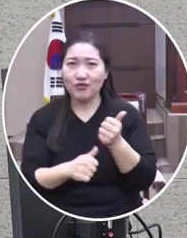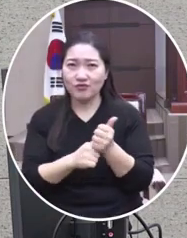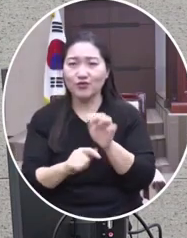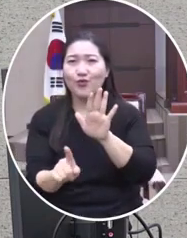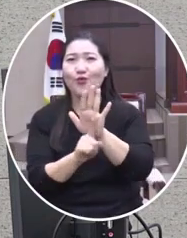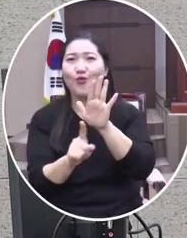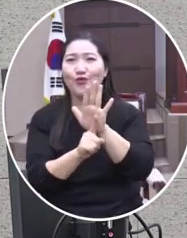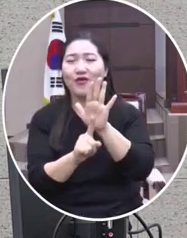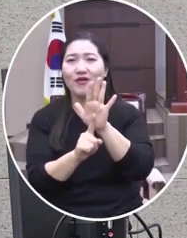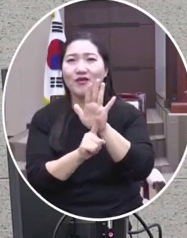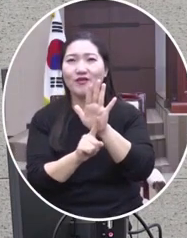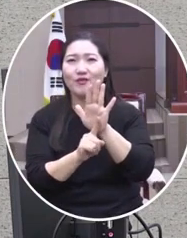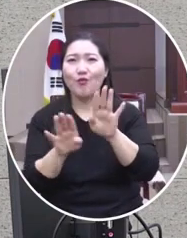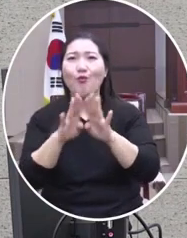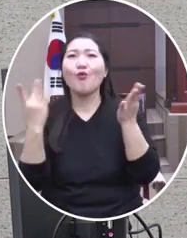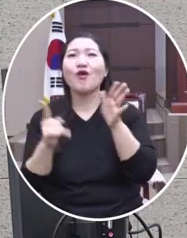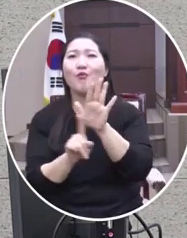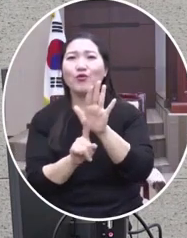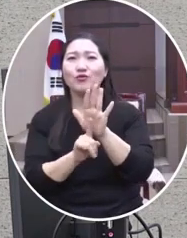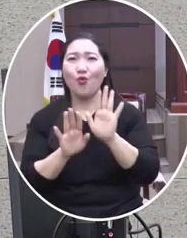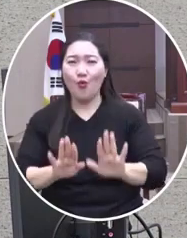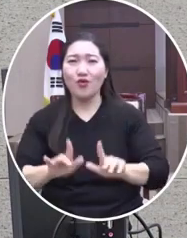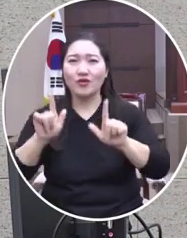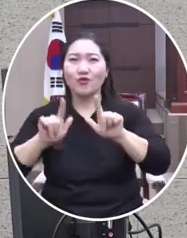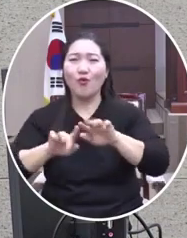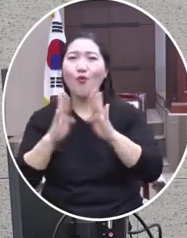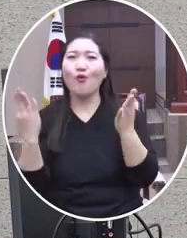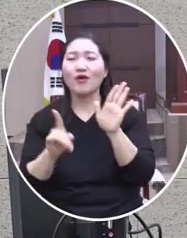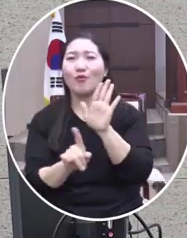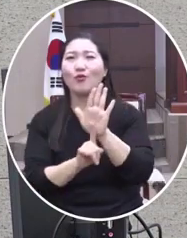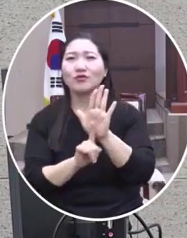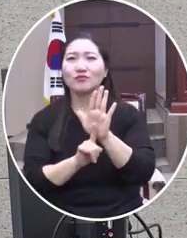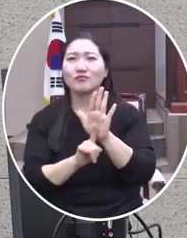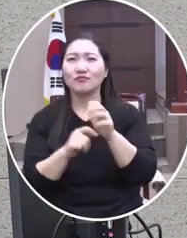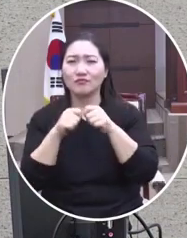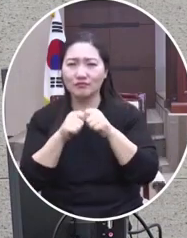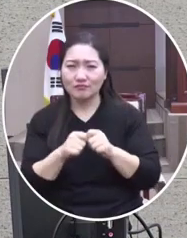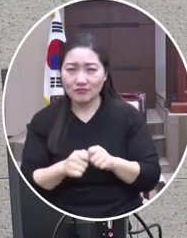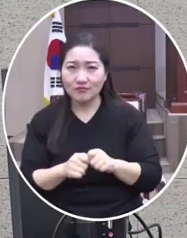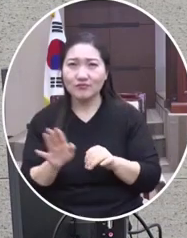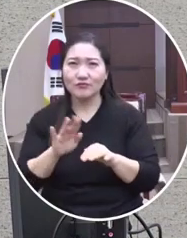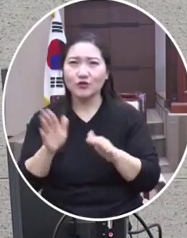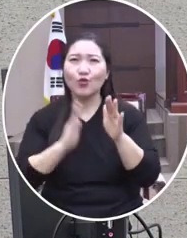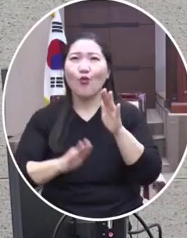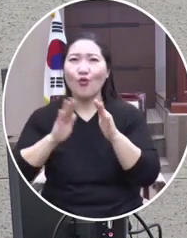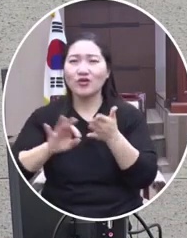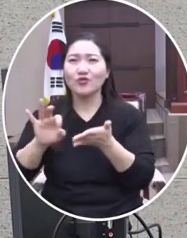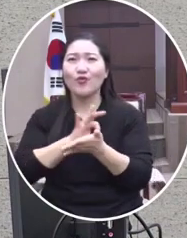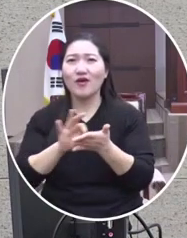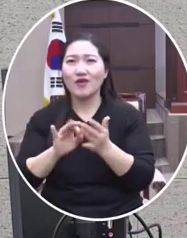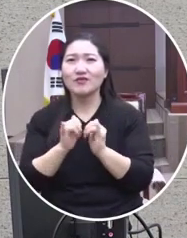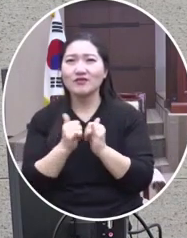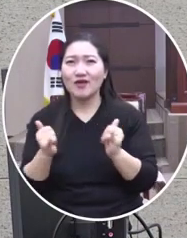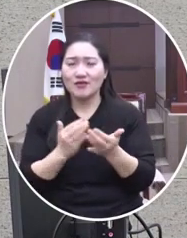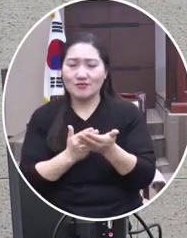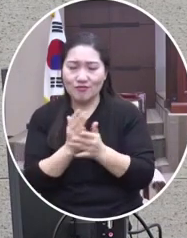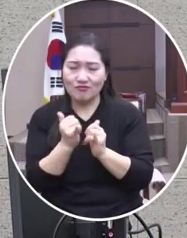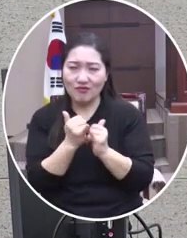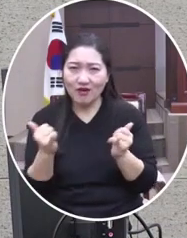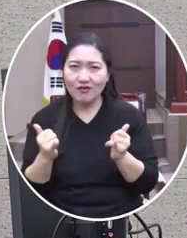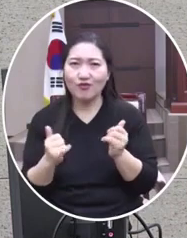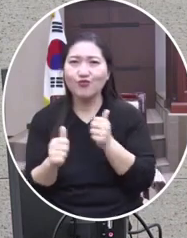공개 모집하였습니다 올해도 공개 모집을 통해 세무사와 공인회계사 등 전문가들로